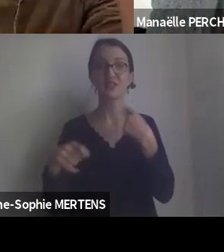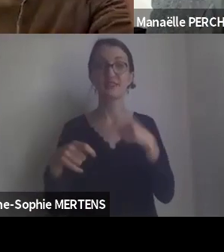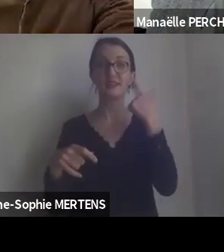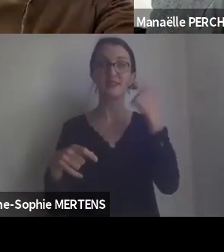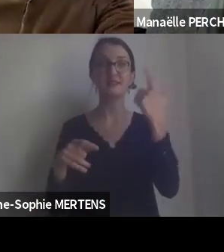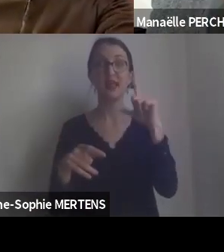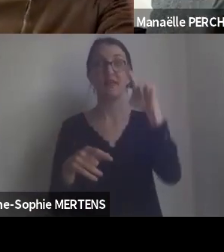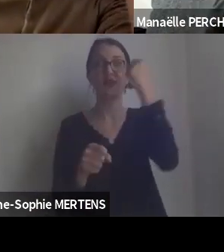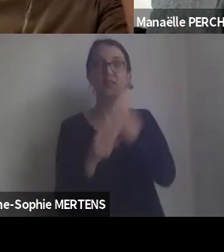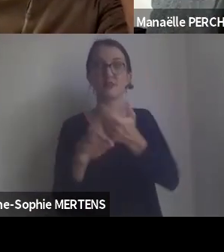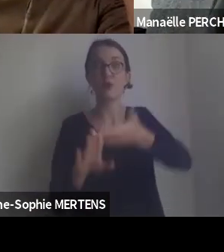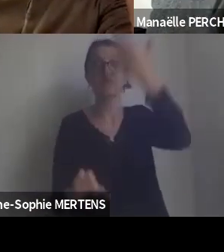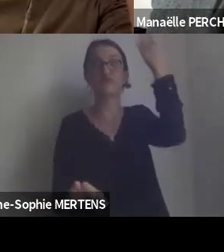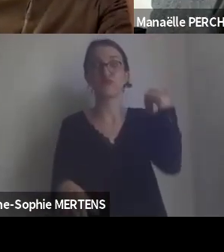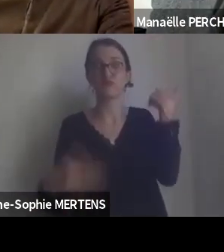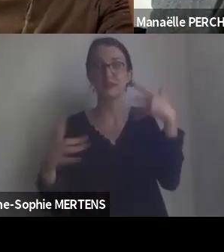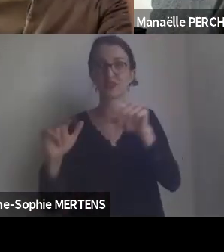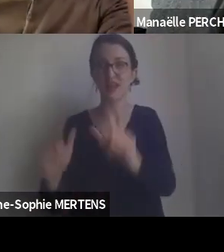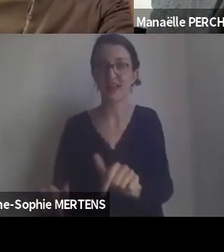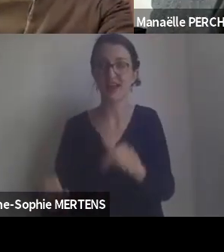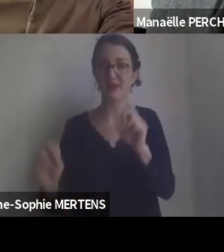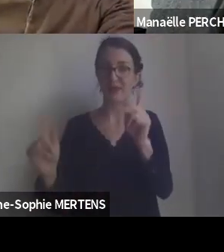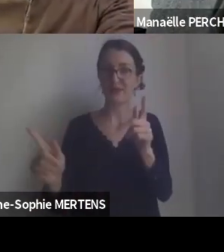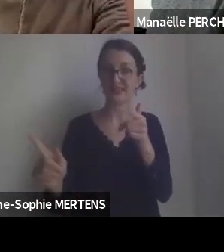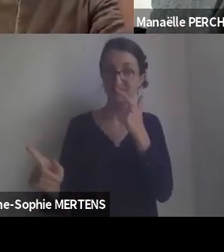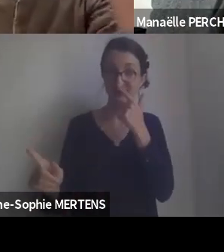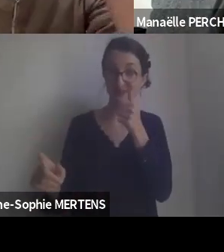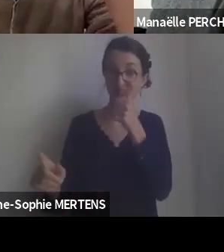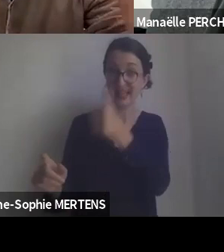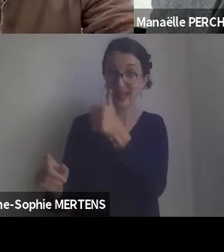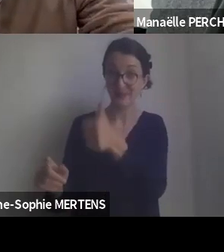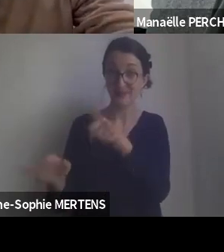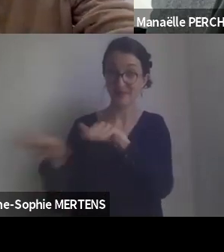a des défis sur l'agilité? Est-ce que l'agilité elle-même doit se transformer, se remettre en question?